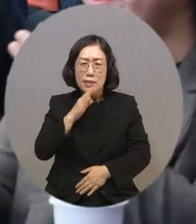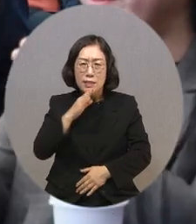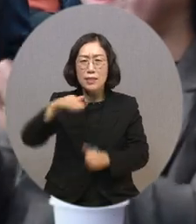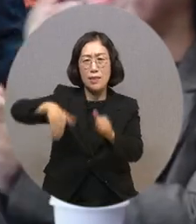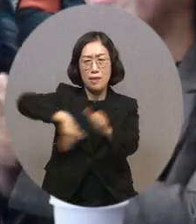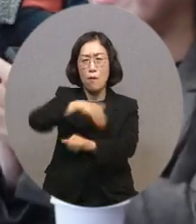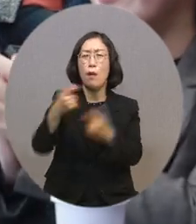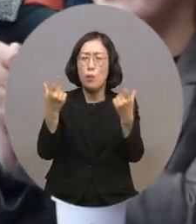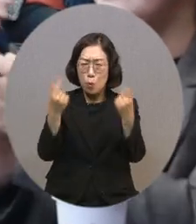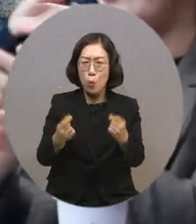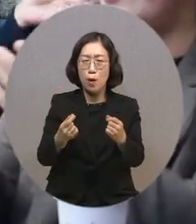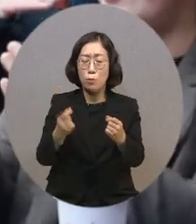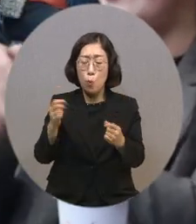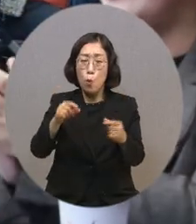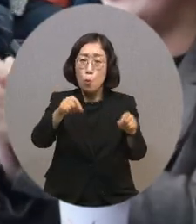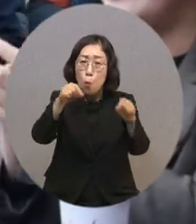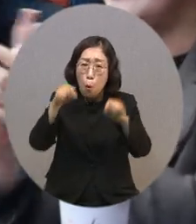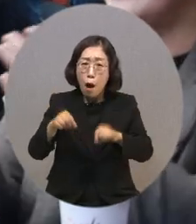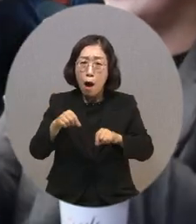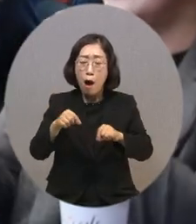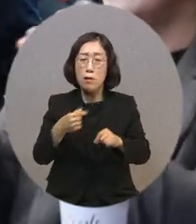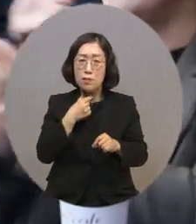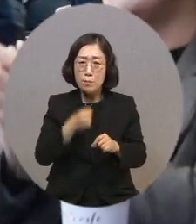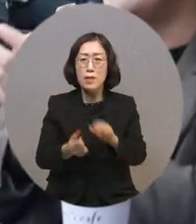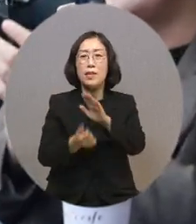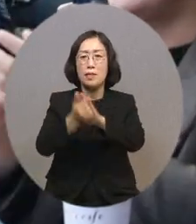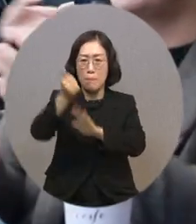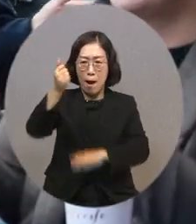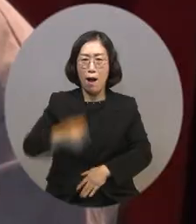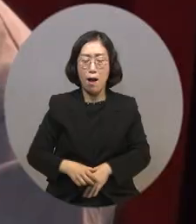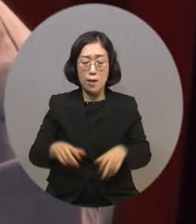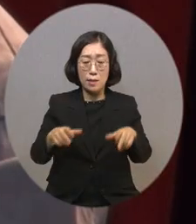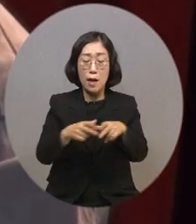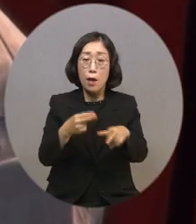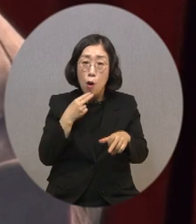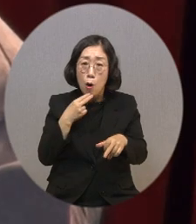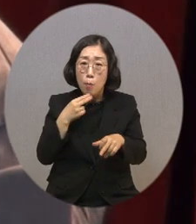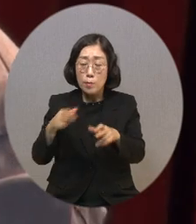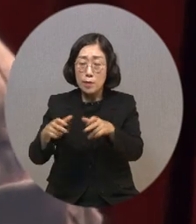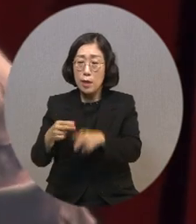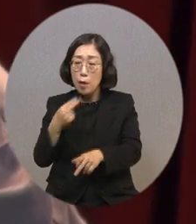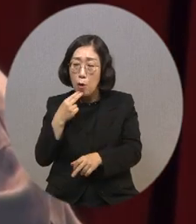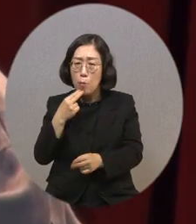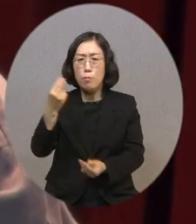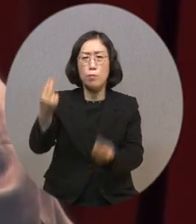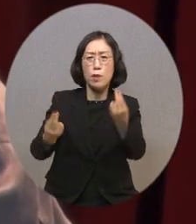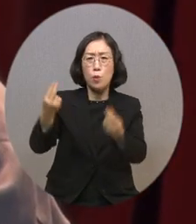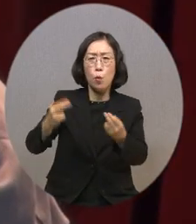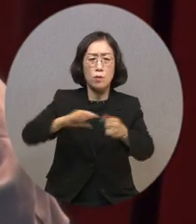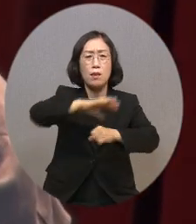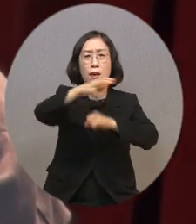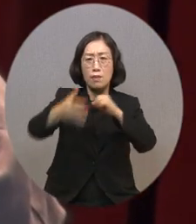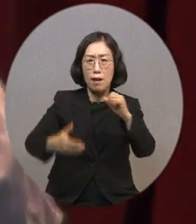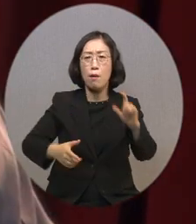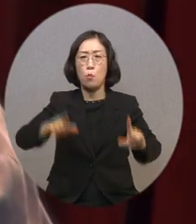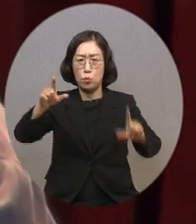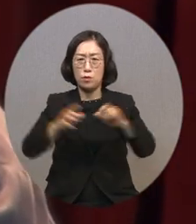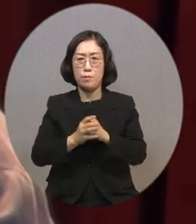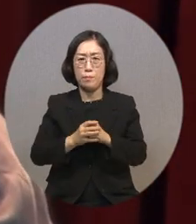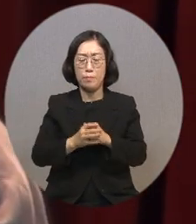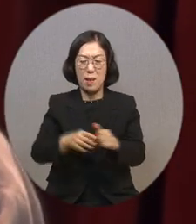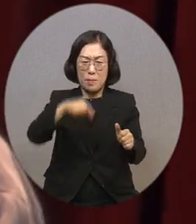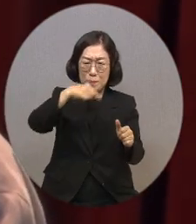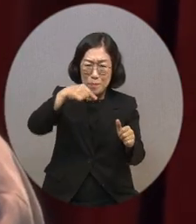하고 희망이기도 했습니다. 장애 자녀를 비장애 자녀와 비교할 수밖에 없는 세상, 교육적 대상으로만